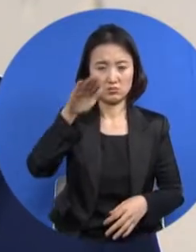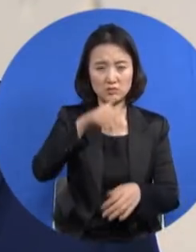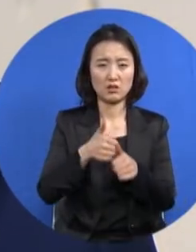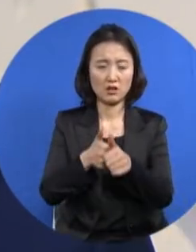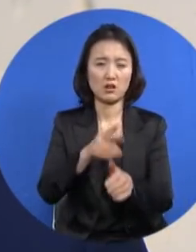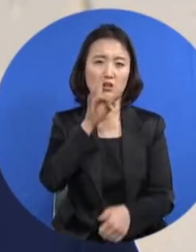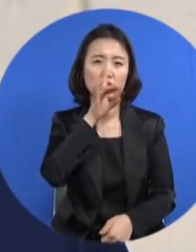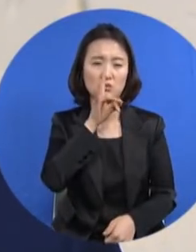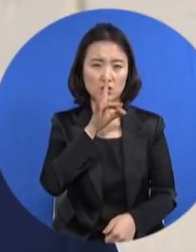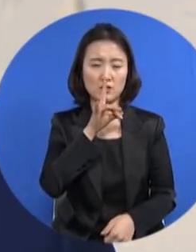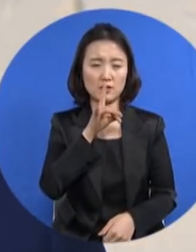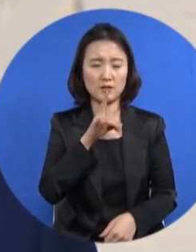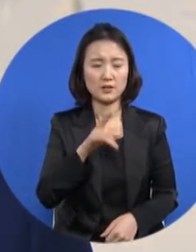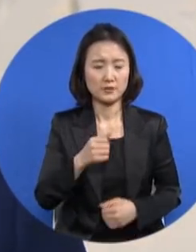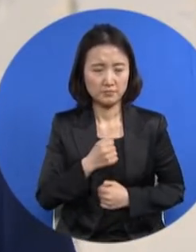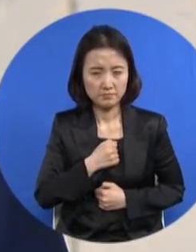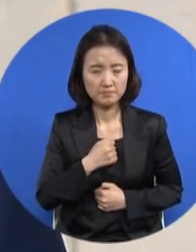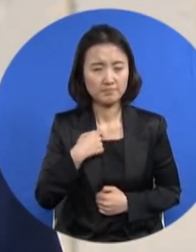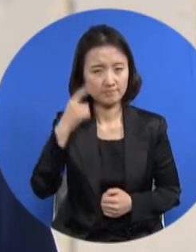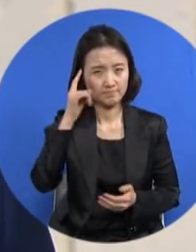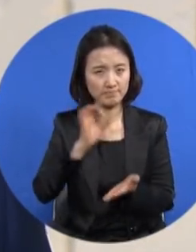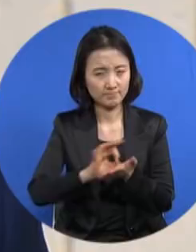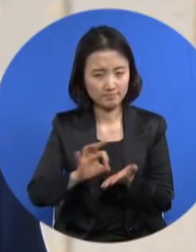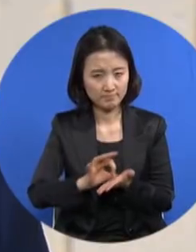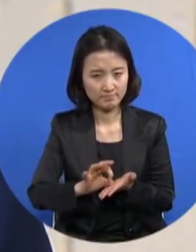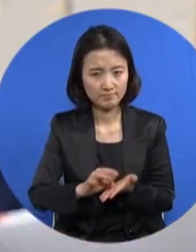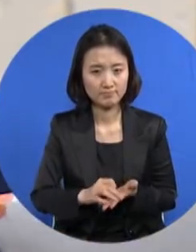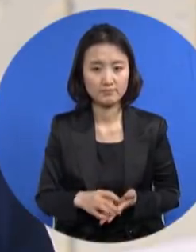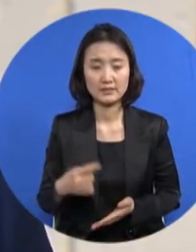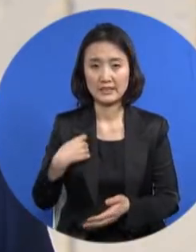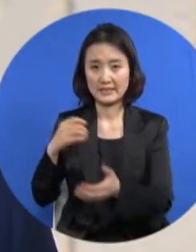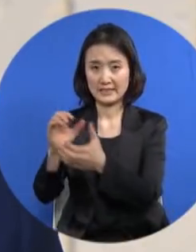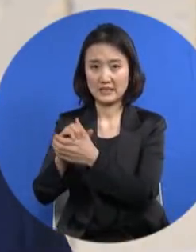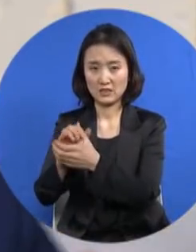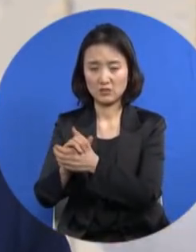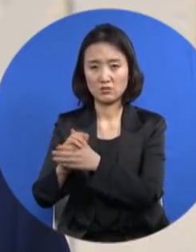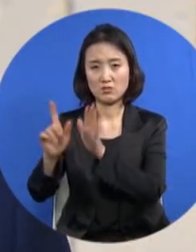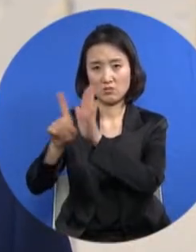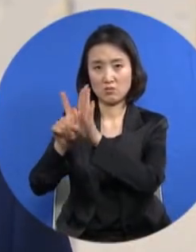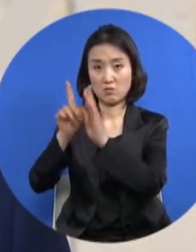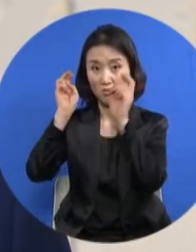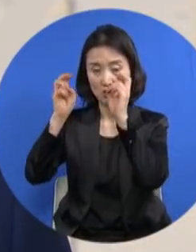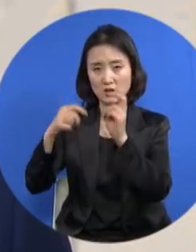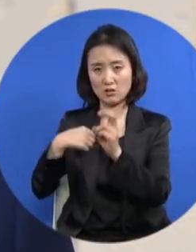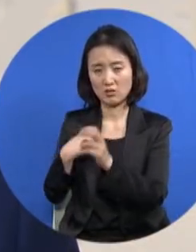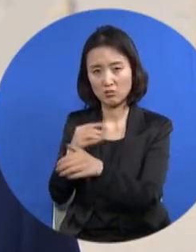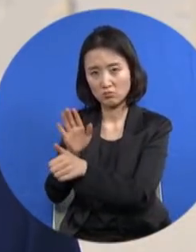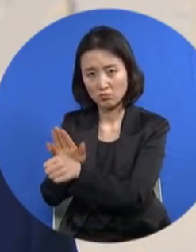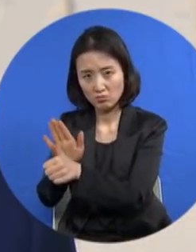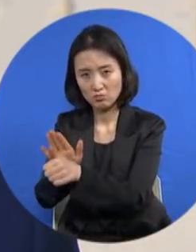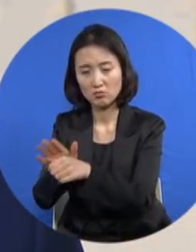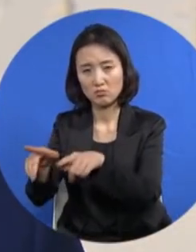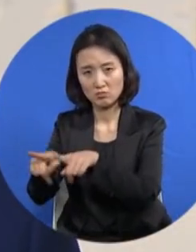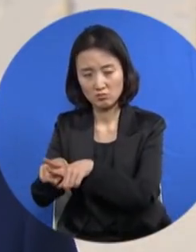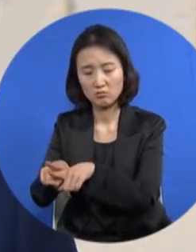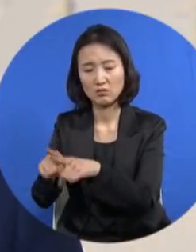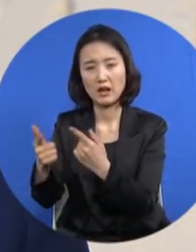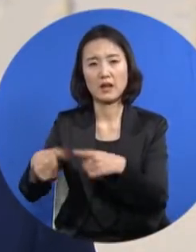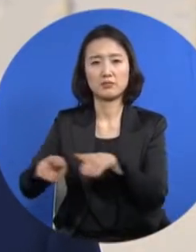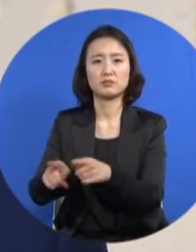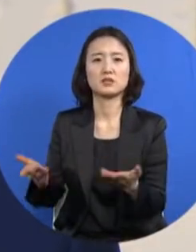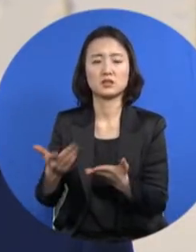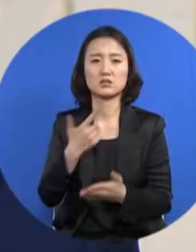친구가 하는 광고 회사에 제가 들어가서 좀 도와주다가 동업을 하게 됐어요. 그래서